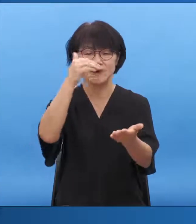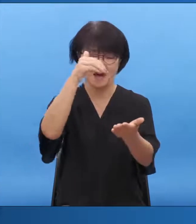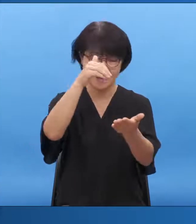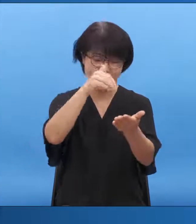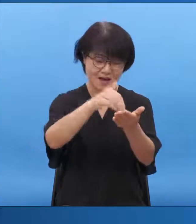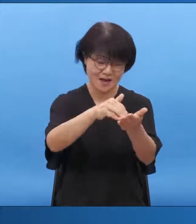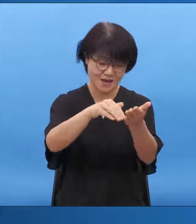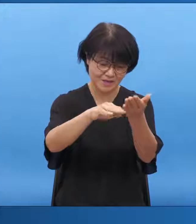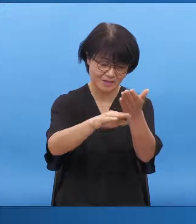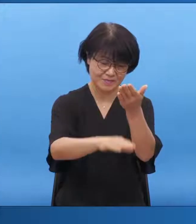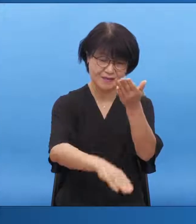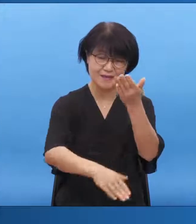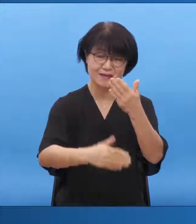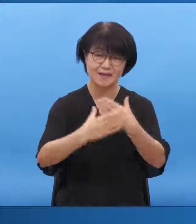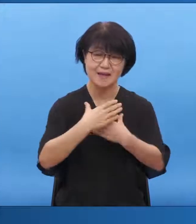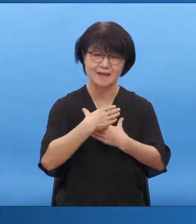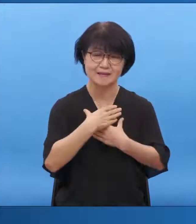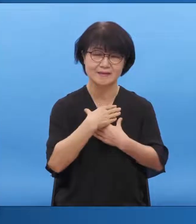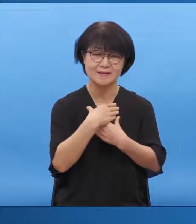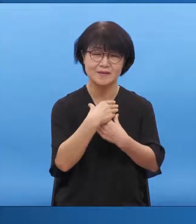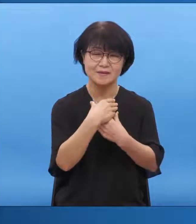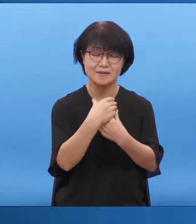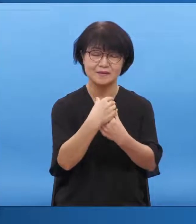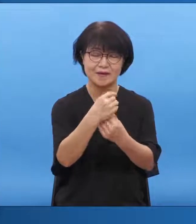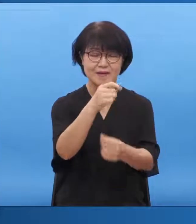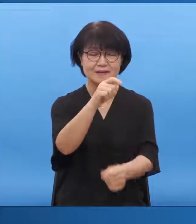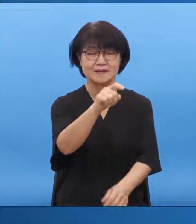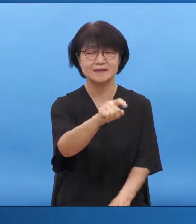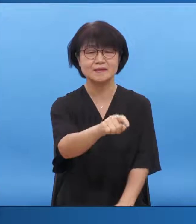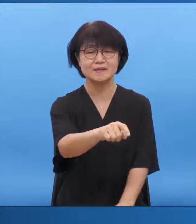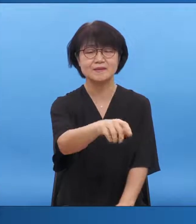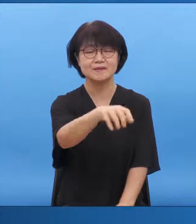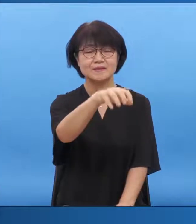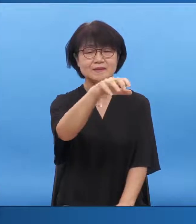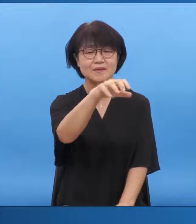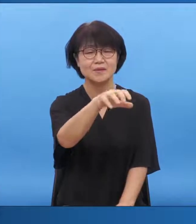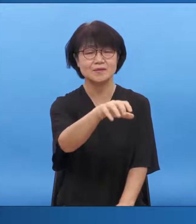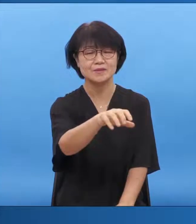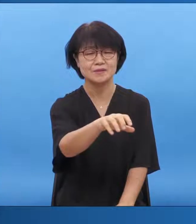큰 바위 및 안전한